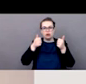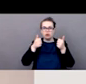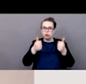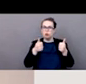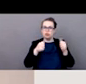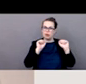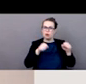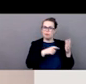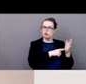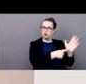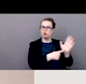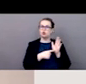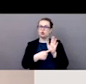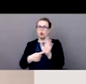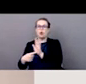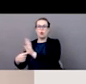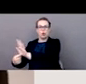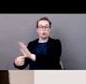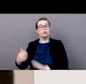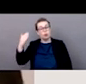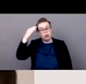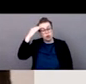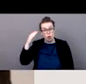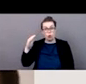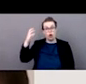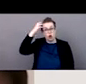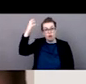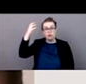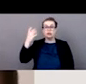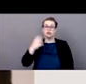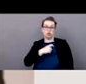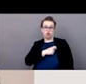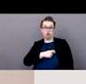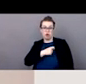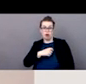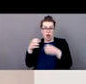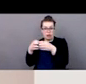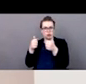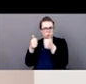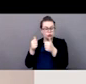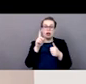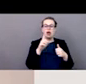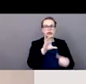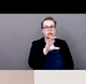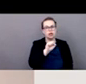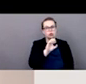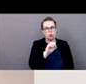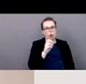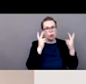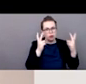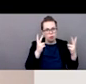pour laquelle il va falloir se focaliser les ONG également sont en train de jouer un rôle très important dans cette